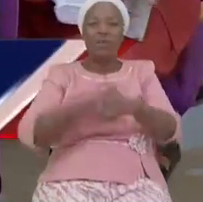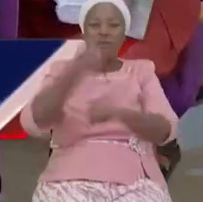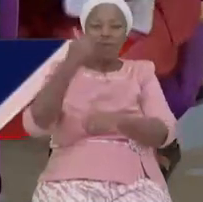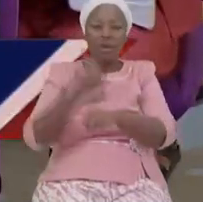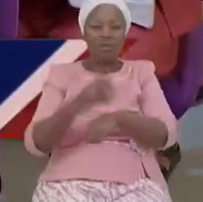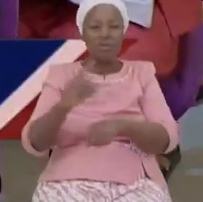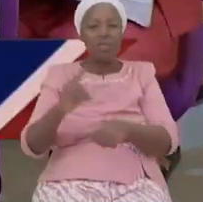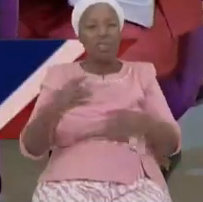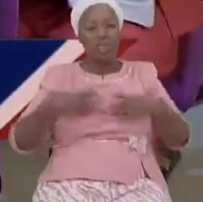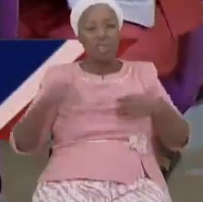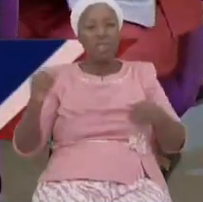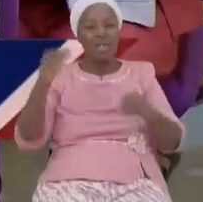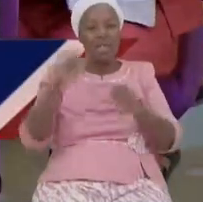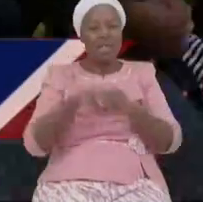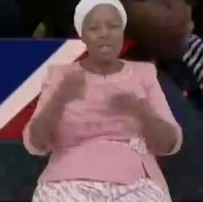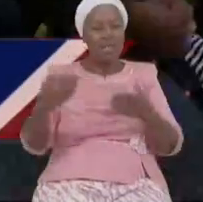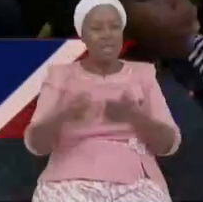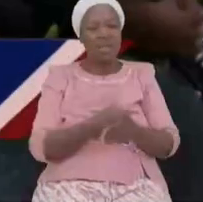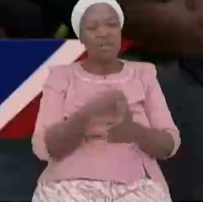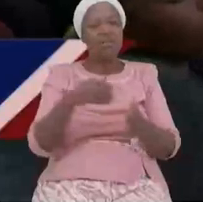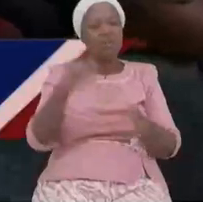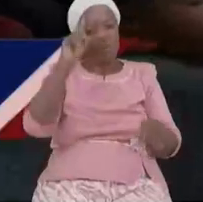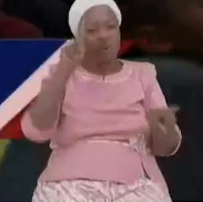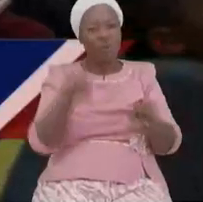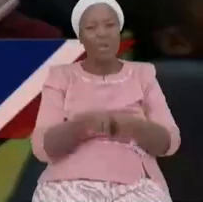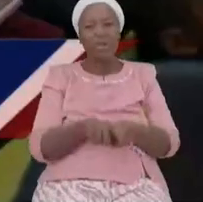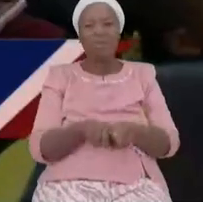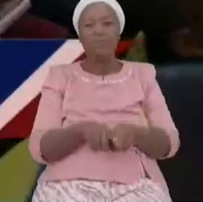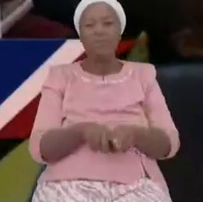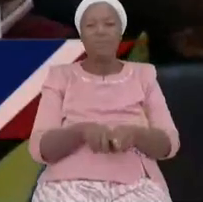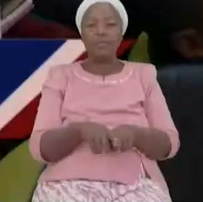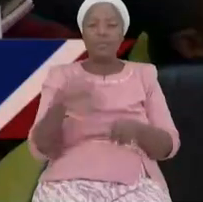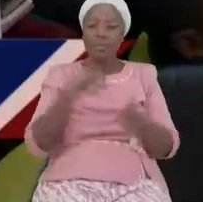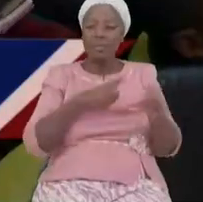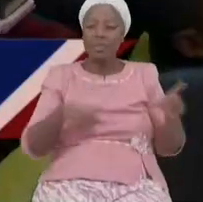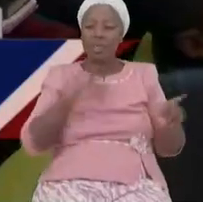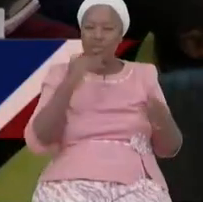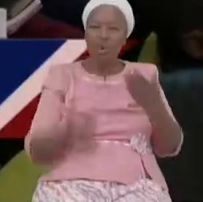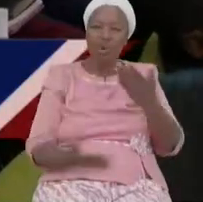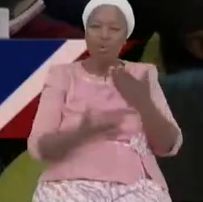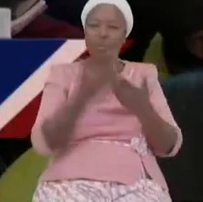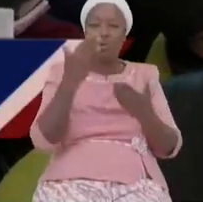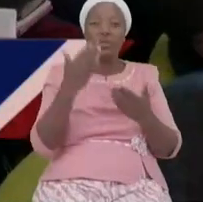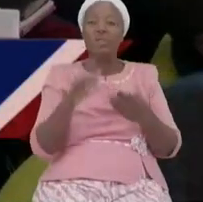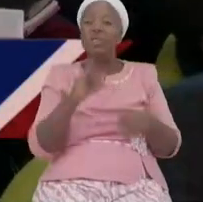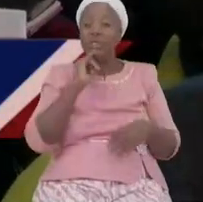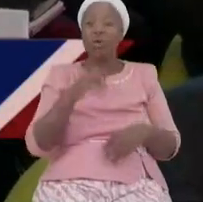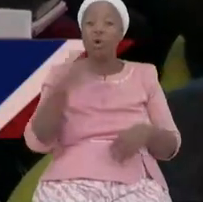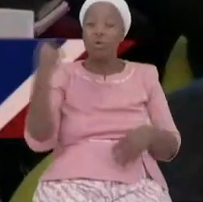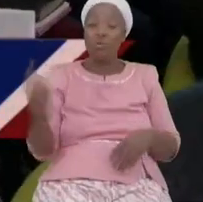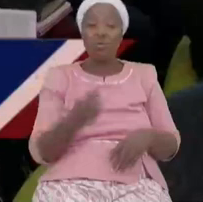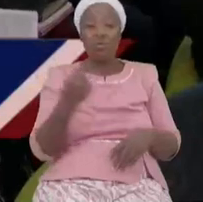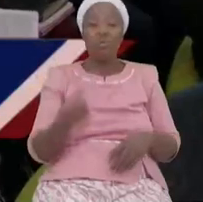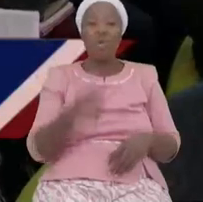confirmée dans la nouvelle alliance. Le Seigneur s'intéresse tout le temps à